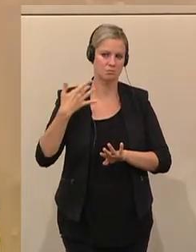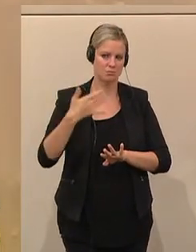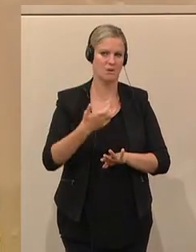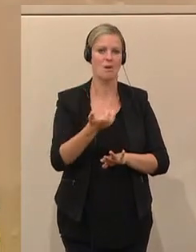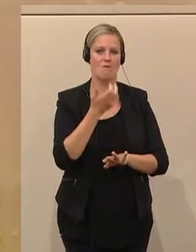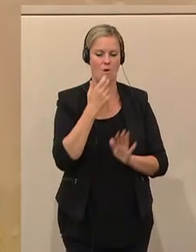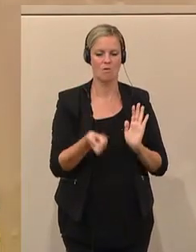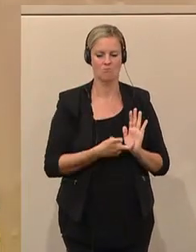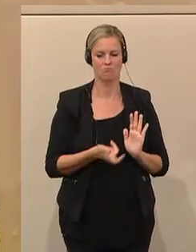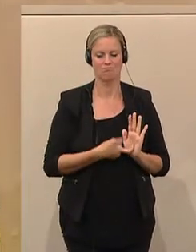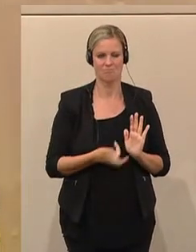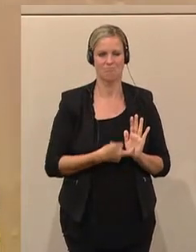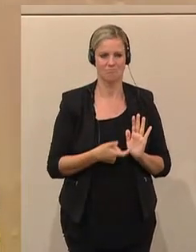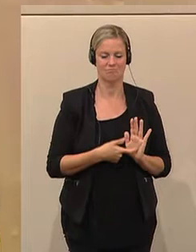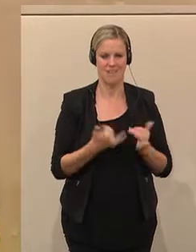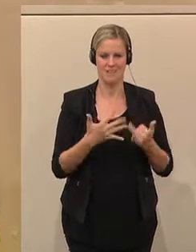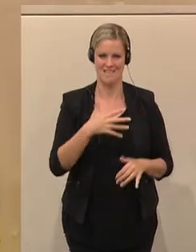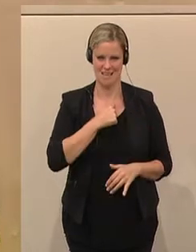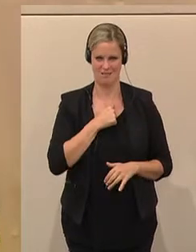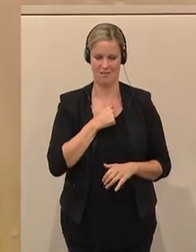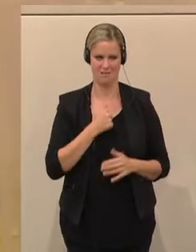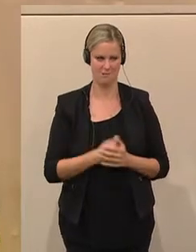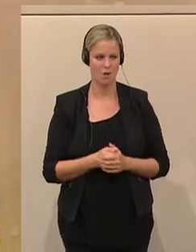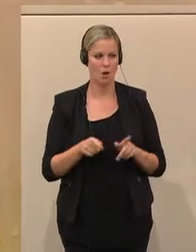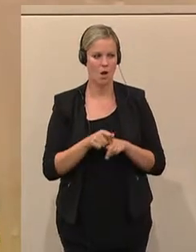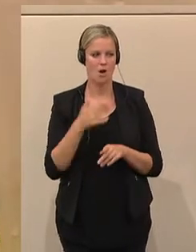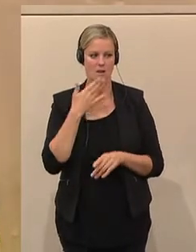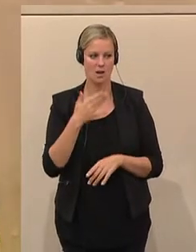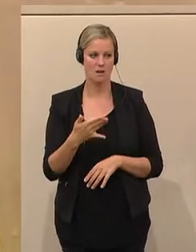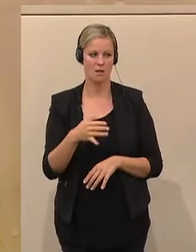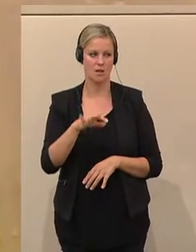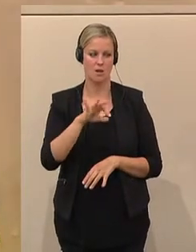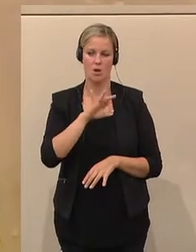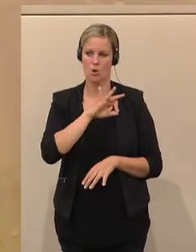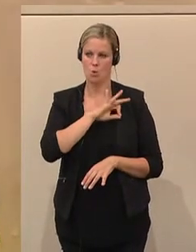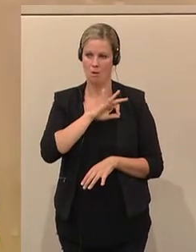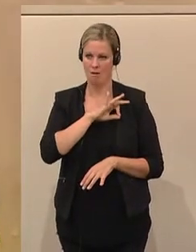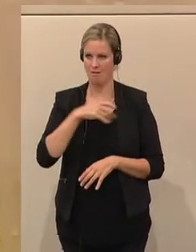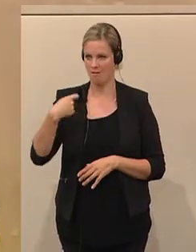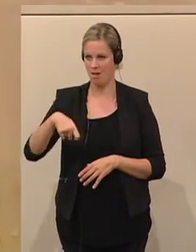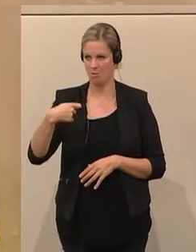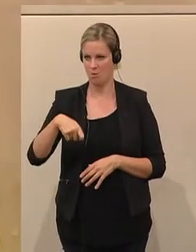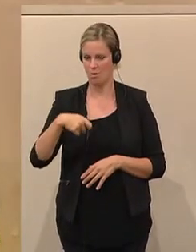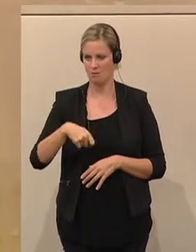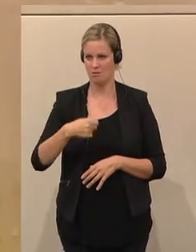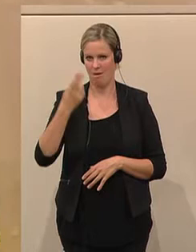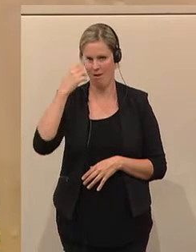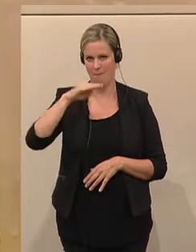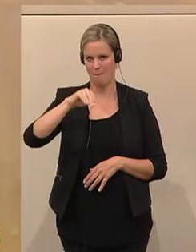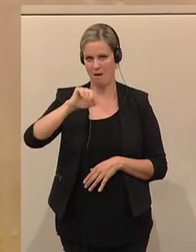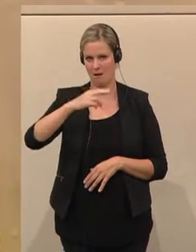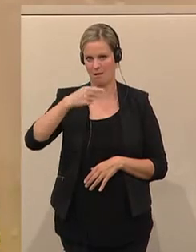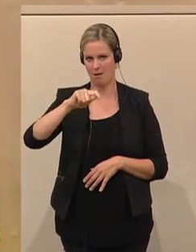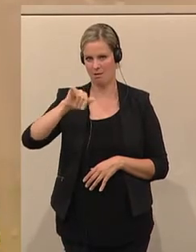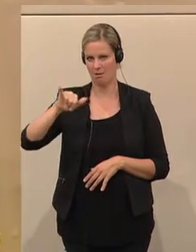und einfordert. Und ein Danke möchte ich auch an meinen Abgeordnetenkollegen Nico Marchetti aussprechen, der von Anfang an